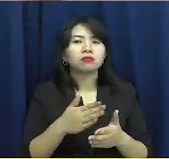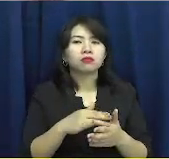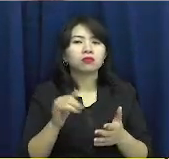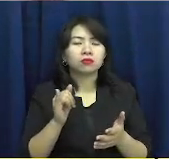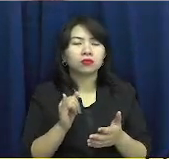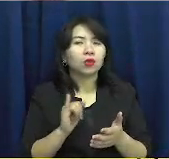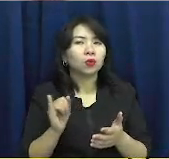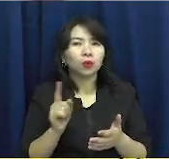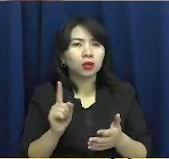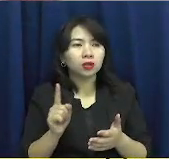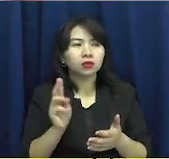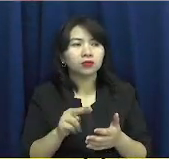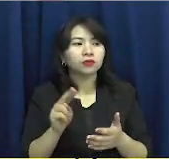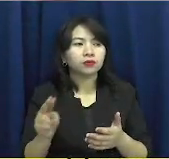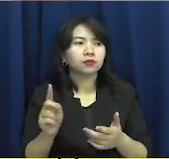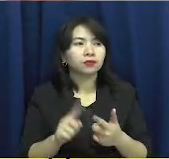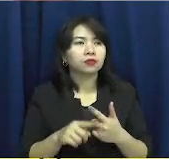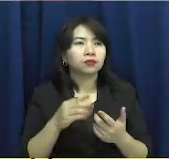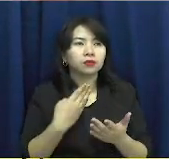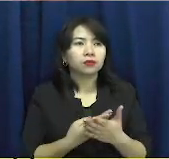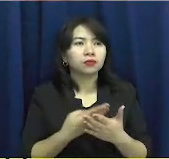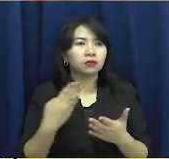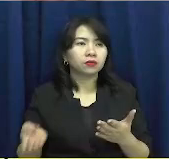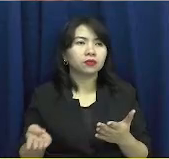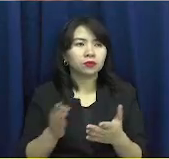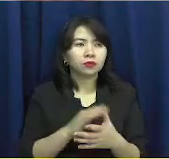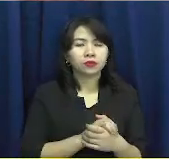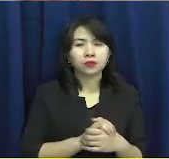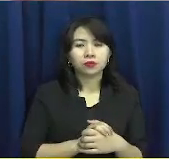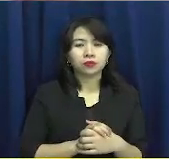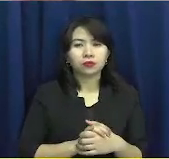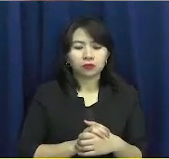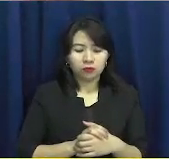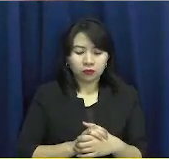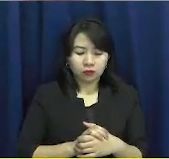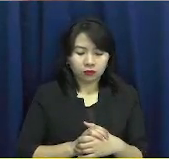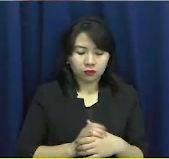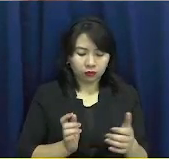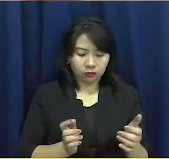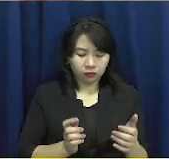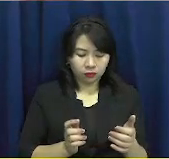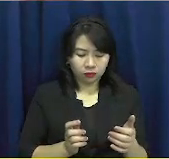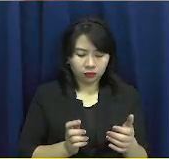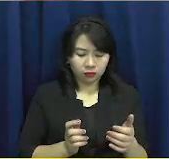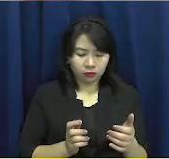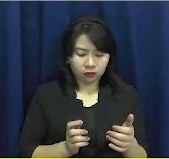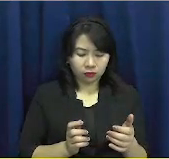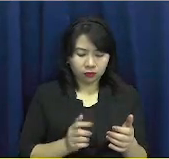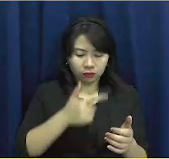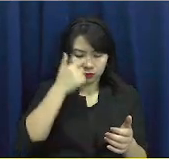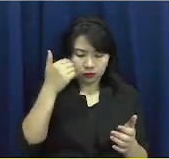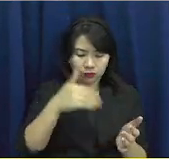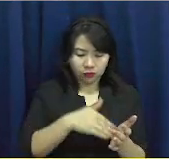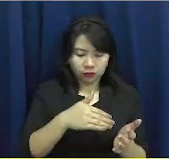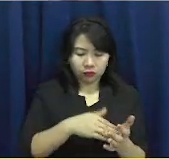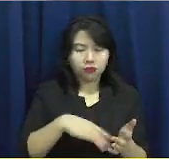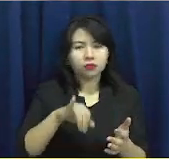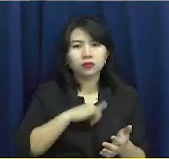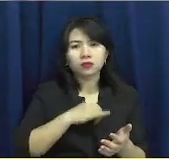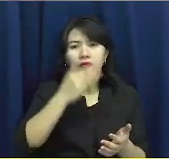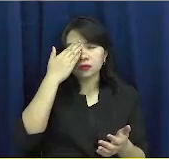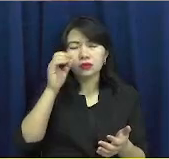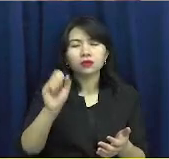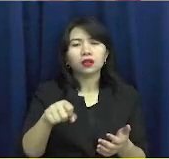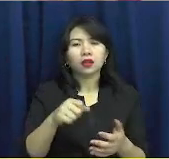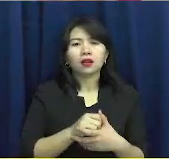mo. Oh. Kaya nga, ang dami ko microphone eh, iisa yung tatak. Bakit? Alam ko na kahit, yan, nandun yung